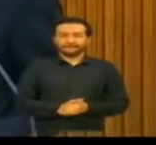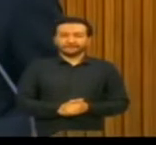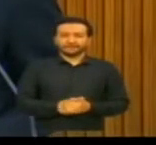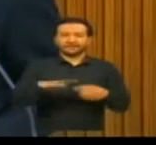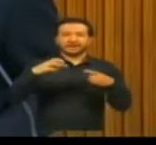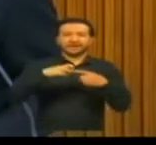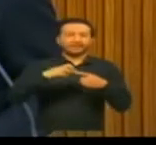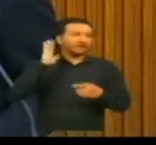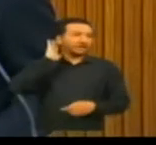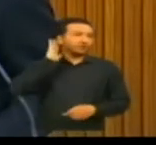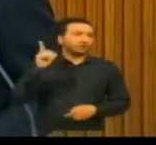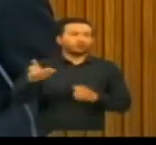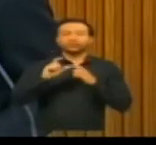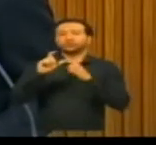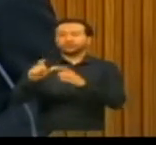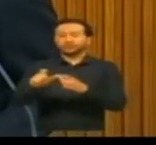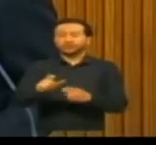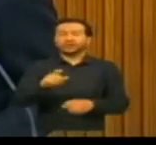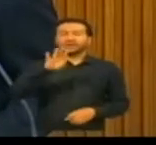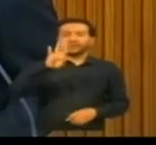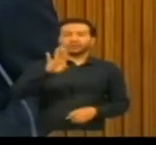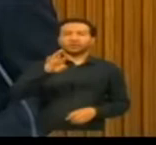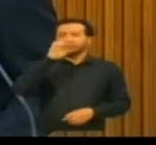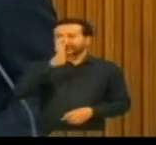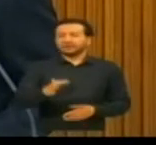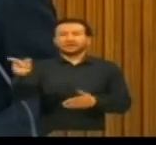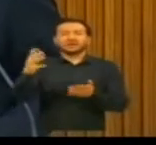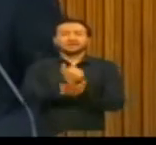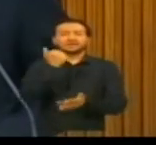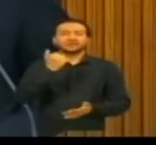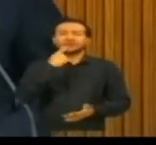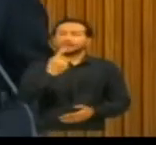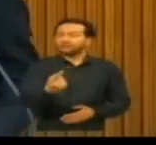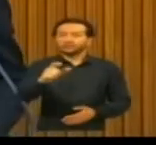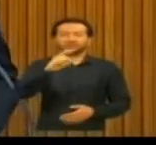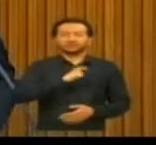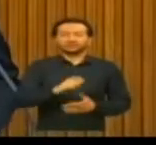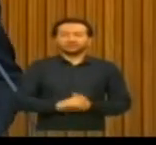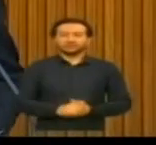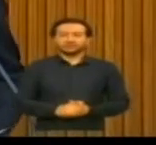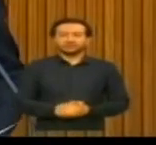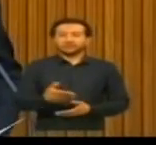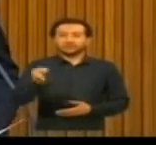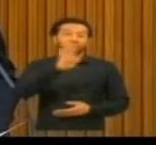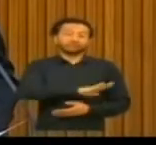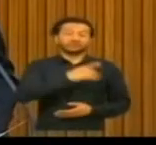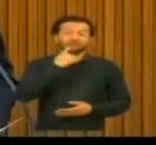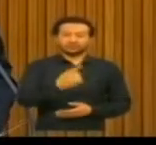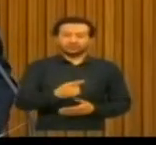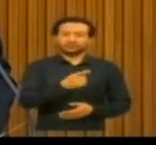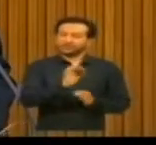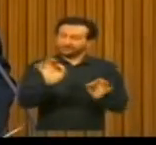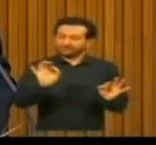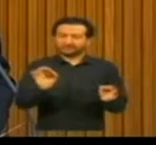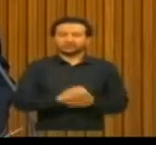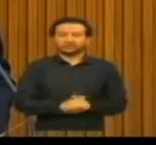Rahmetli İnönü'ye soruyorlar. Demokrat Parti kazandı diyorlar. Ne diyorsun? Yenildin diyorlar. Evet